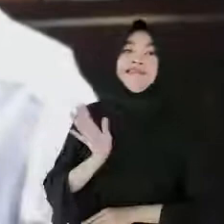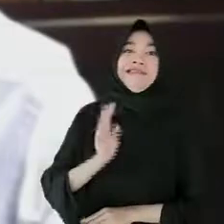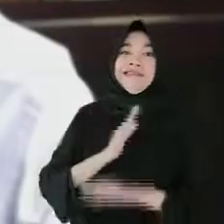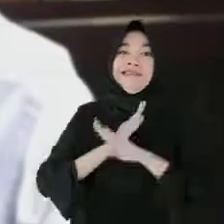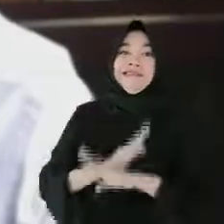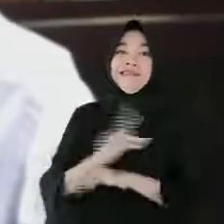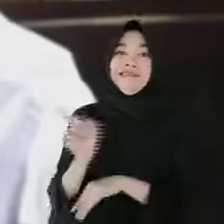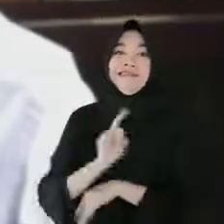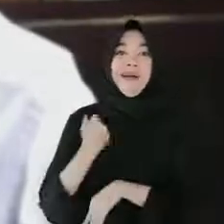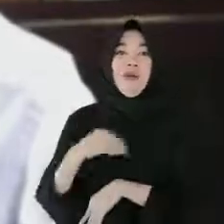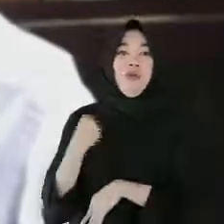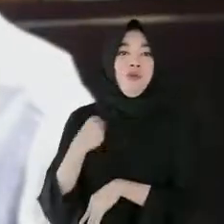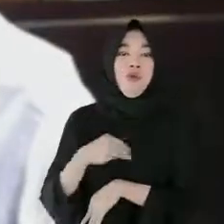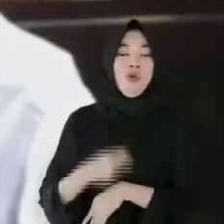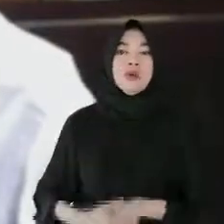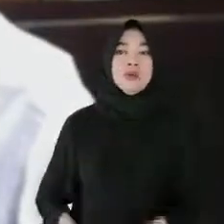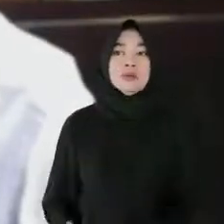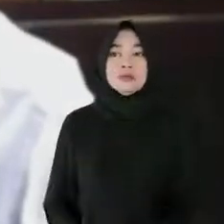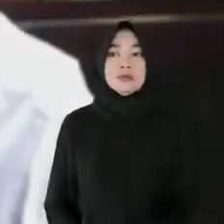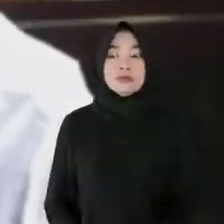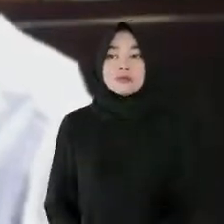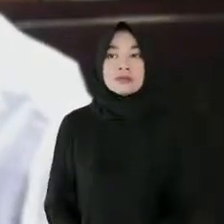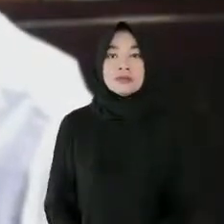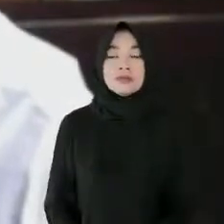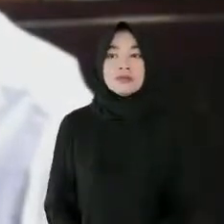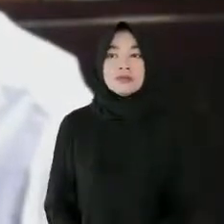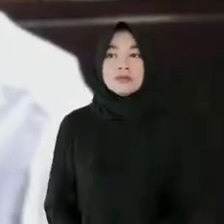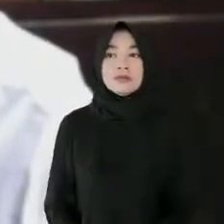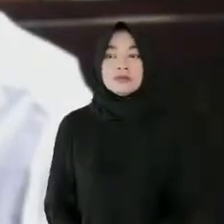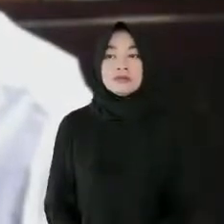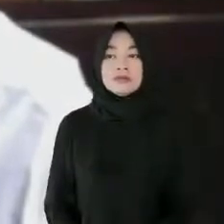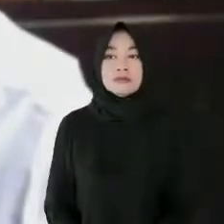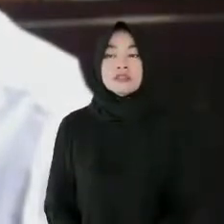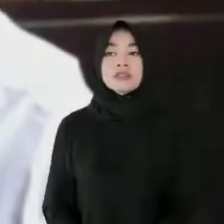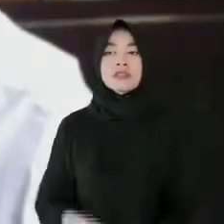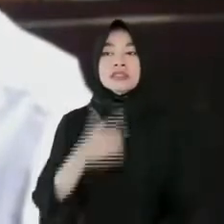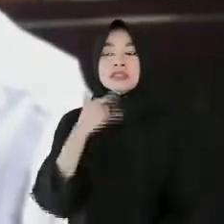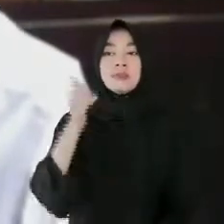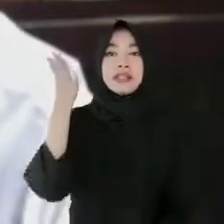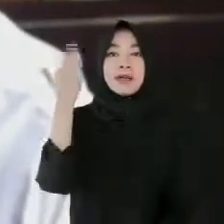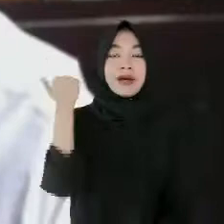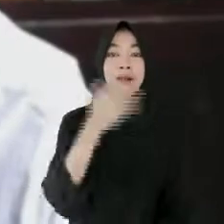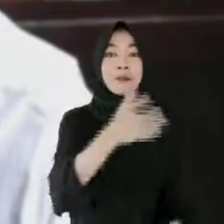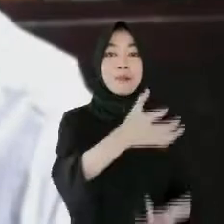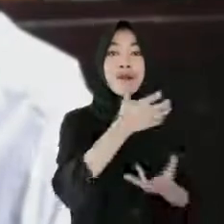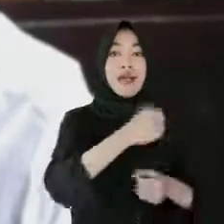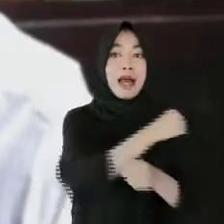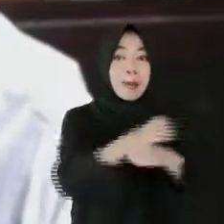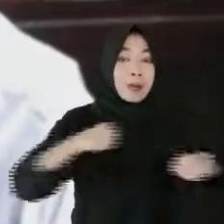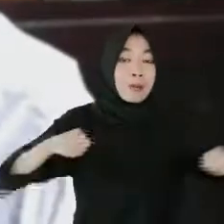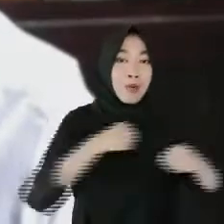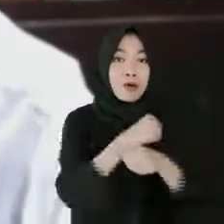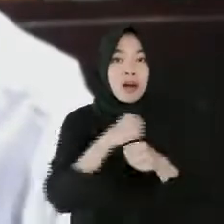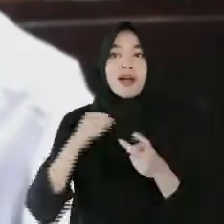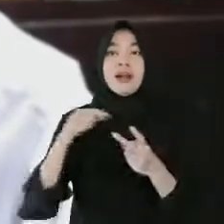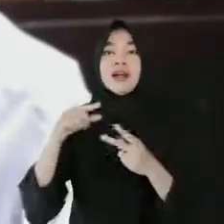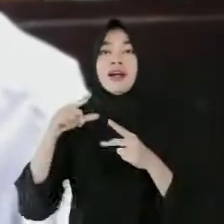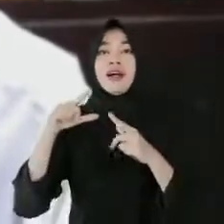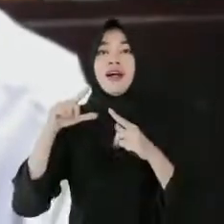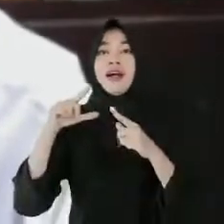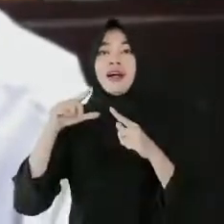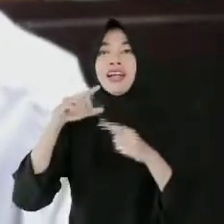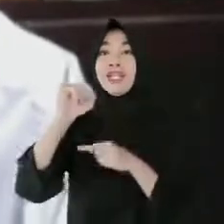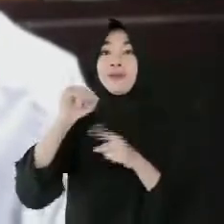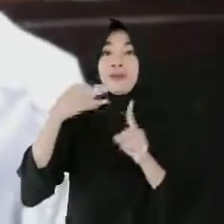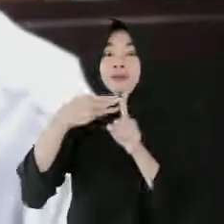yang kedua adalah gak usah jauh-jauh lagi kami kembali kepada kemarin piala Menpora kemudian ideal dan sesuai pekerja